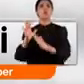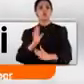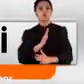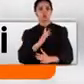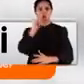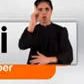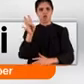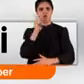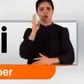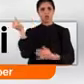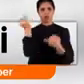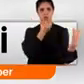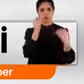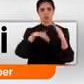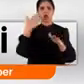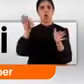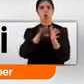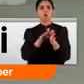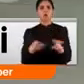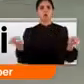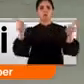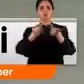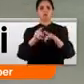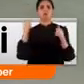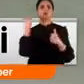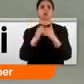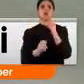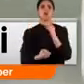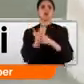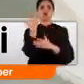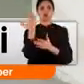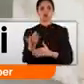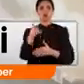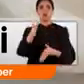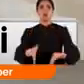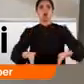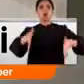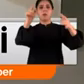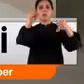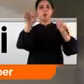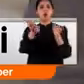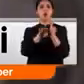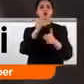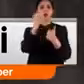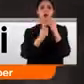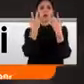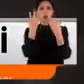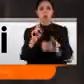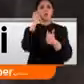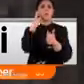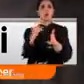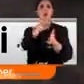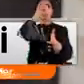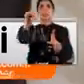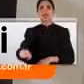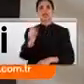yazıştı, sonra evin otoparkında buluşup kavga etti. Akıl almaz saldırı işte bu apartmanın bu otoparkında gerçekleşti. İddiaya göre saldıran